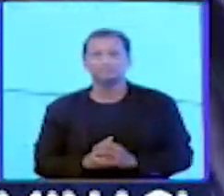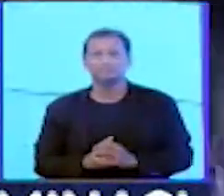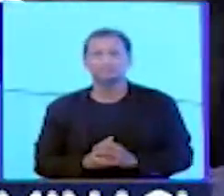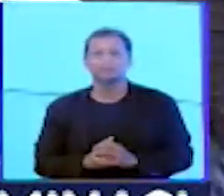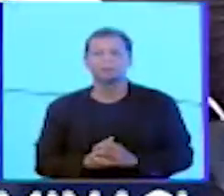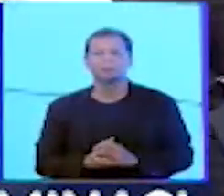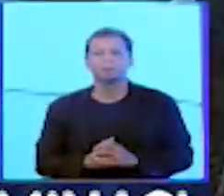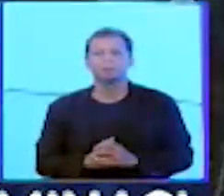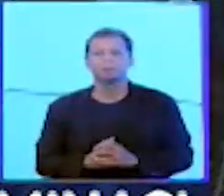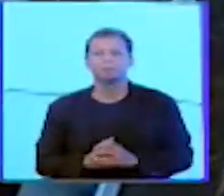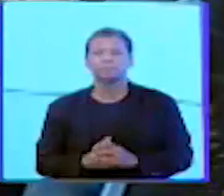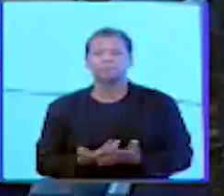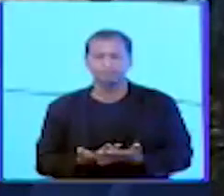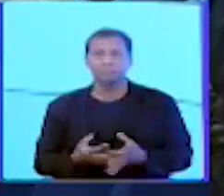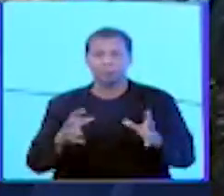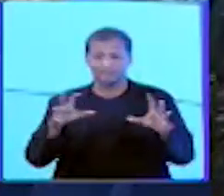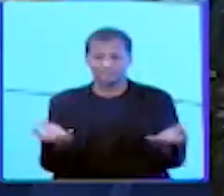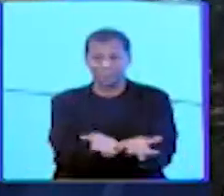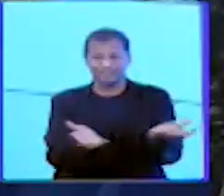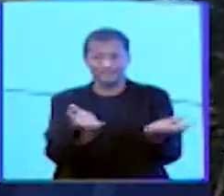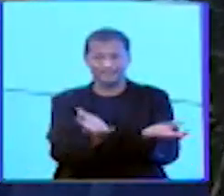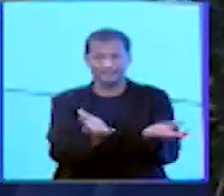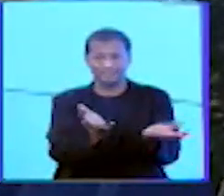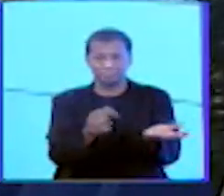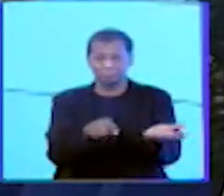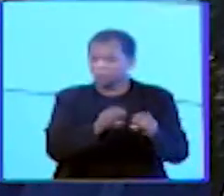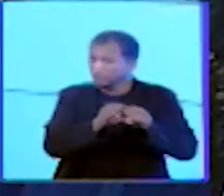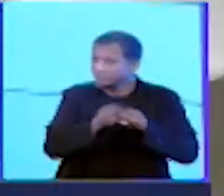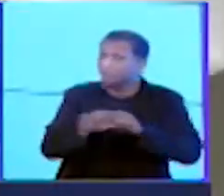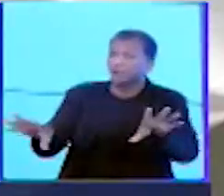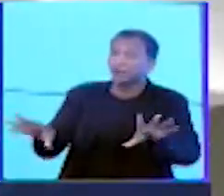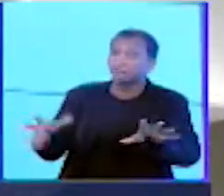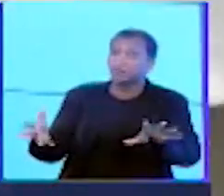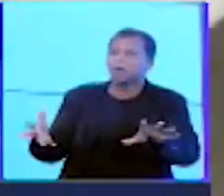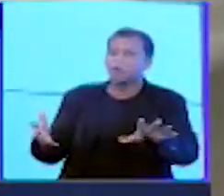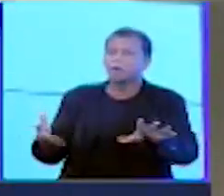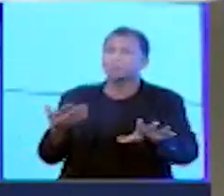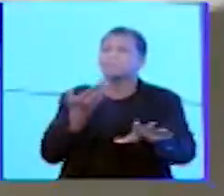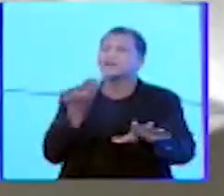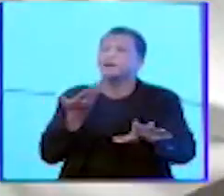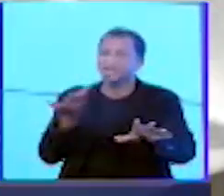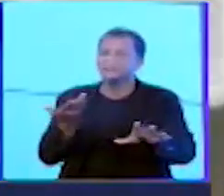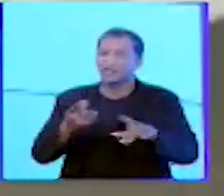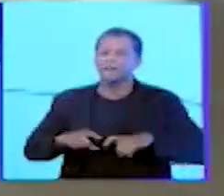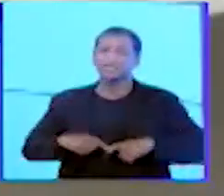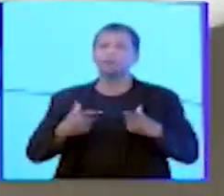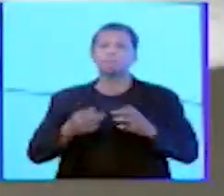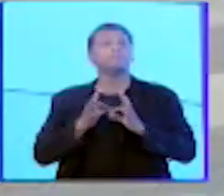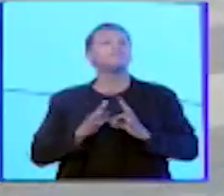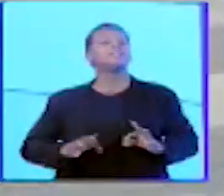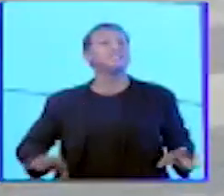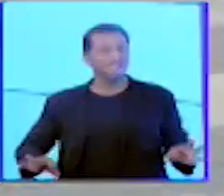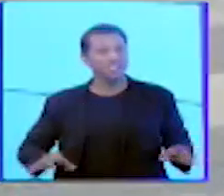penularan COVID-19 dan meningkatkan perilaku hidup bersih. Paling saya pakai kalau untuk fasilitas umum sendiri lebih